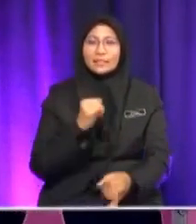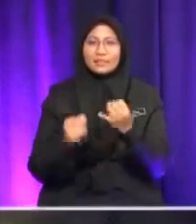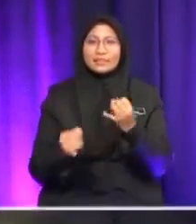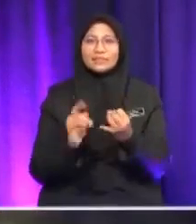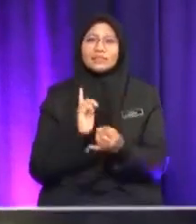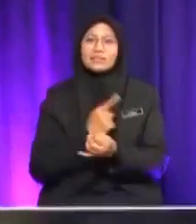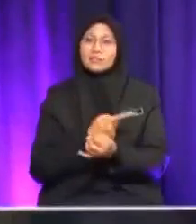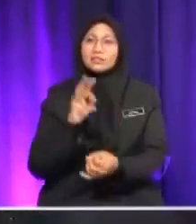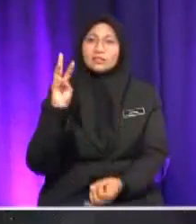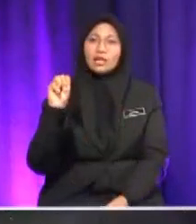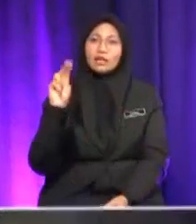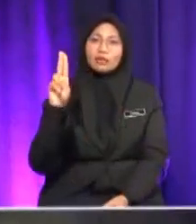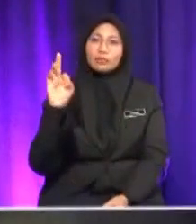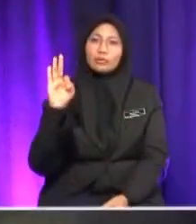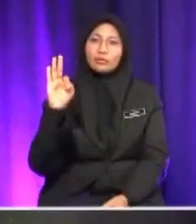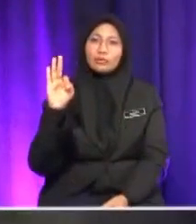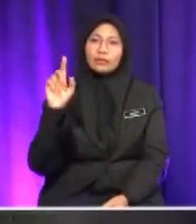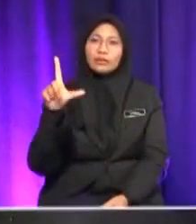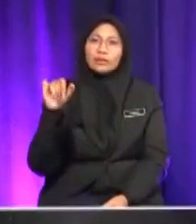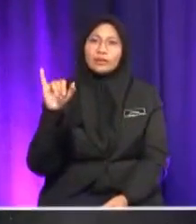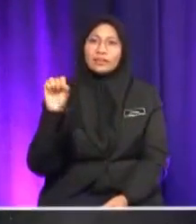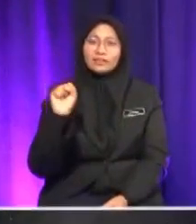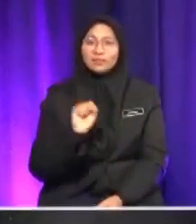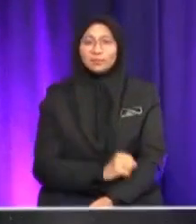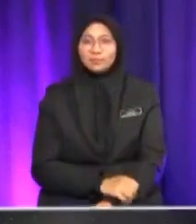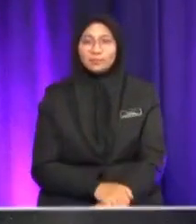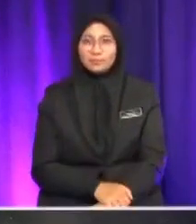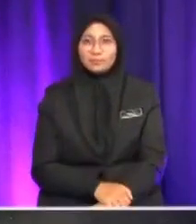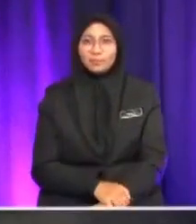Okey. Minta murid-murid cuba. Siapa yang mahu mulakan?